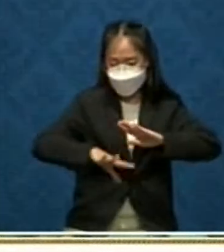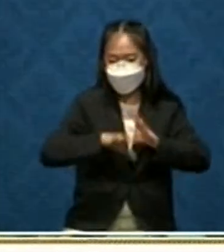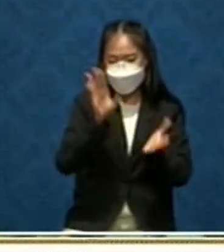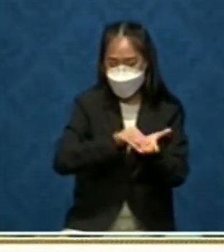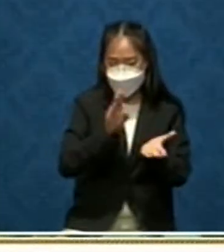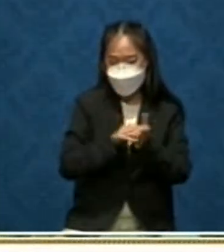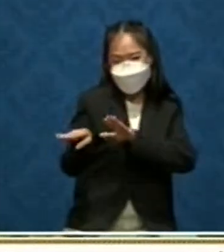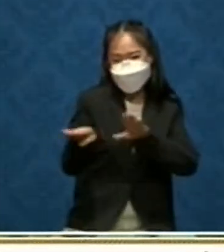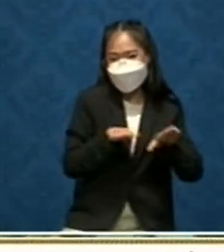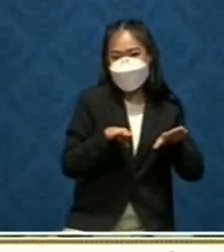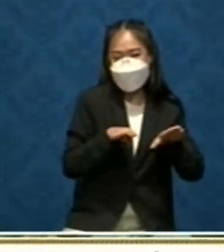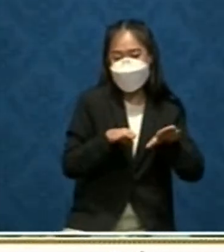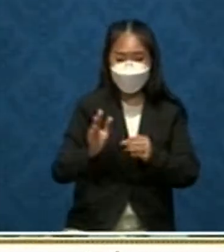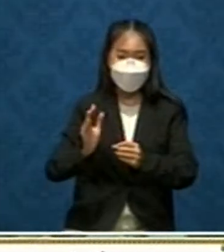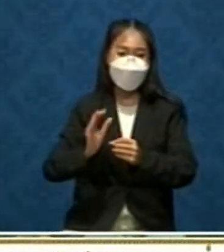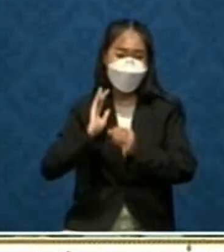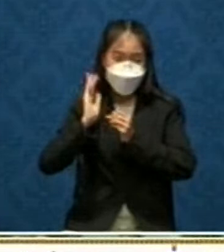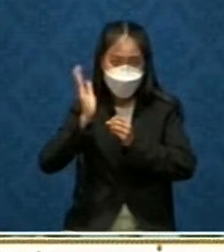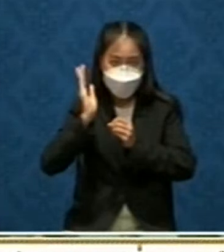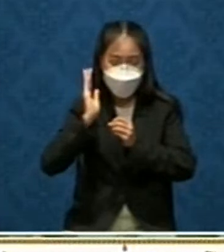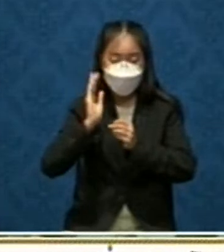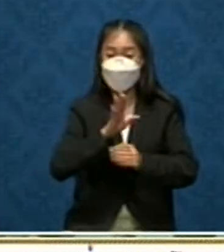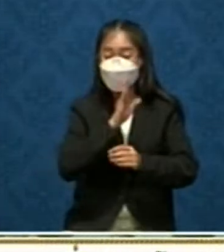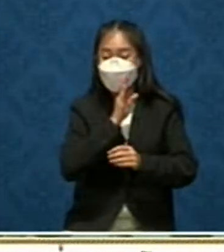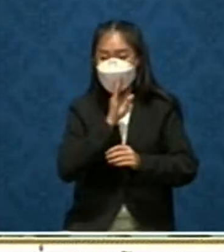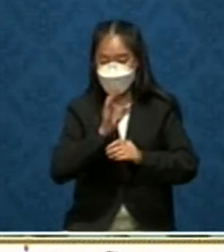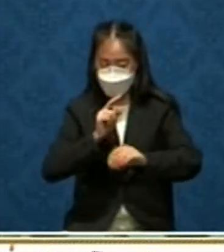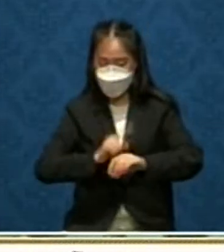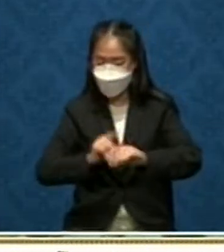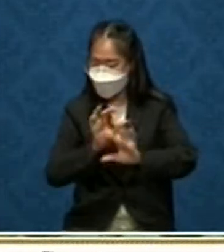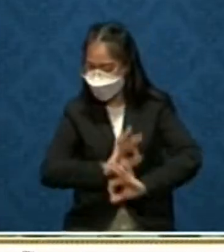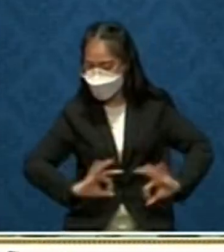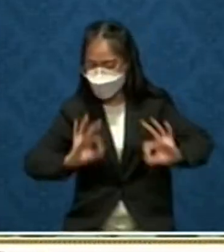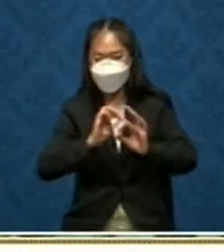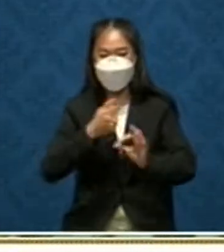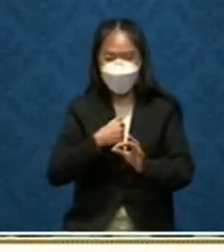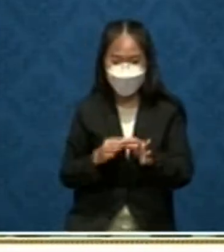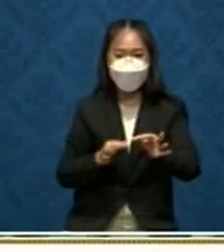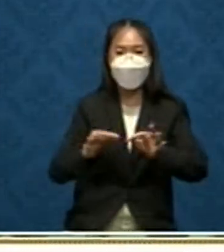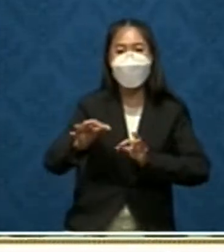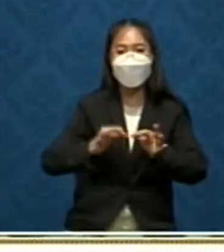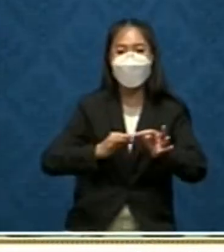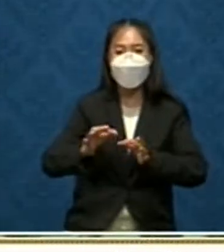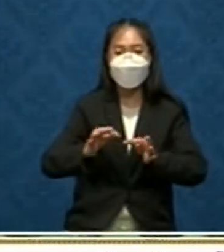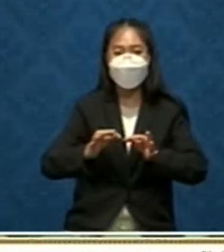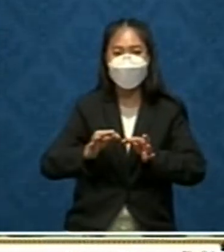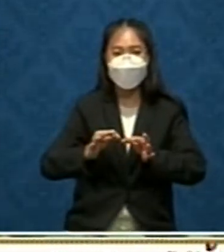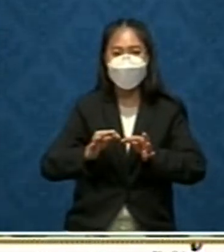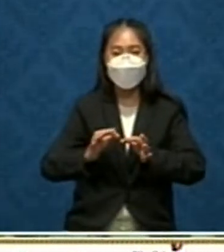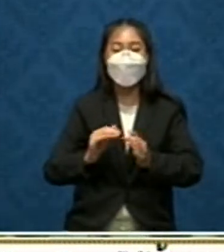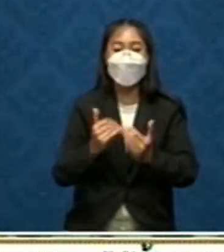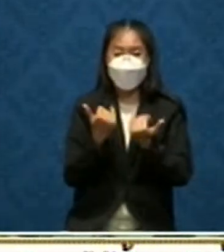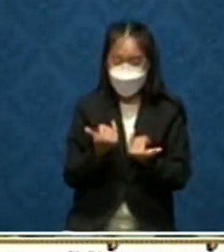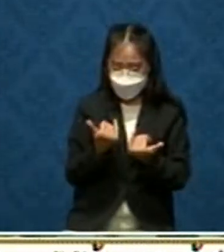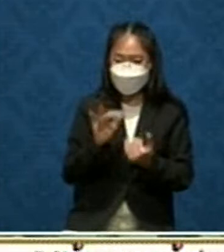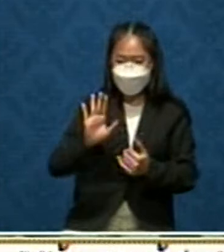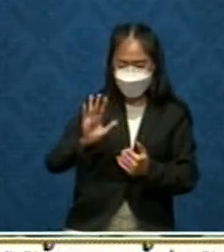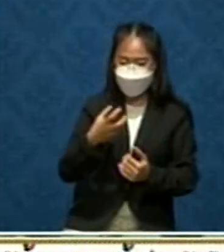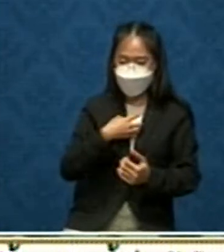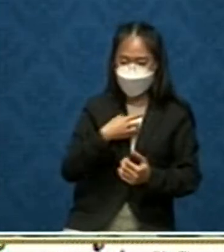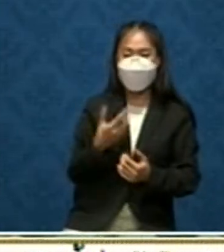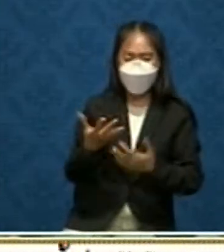สัภัฑ์ ผมกเตรยมไ้เมอถเวลาที่เหะสมขกจะชี้แจงแต่ต้หยดตรนไปบ้าง